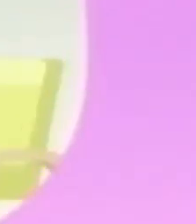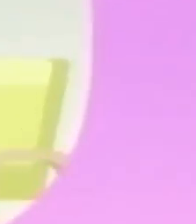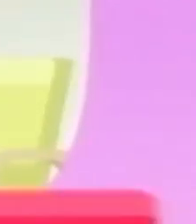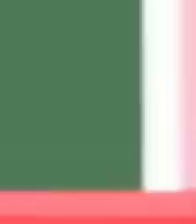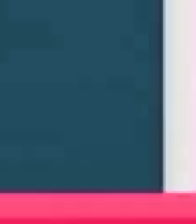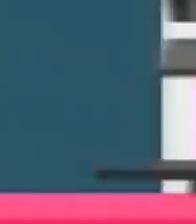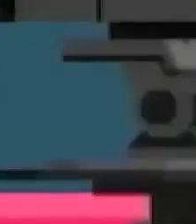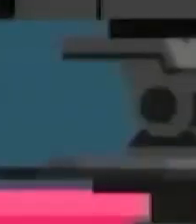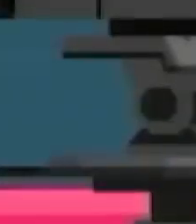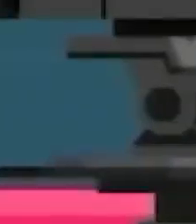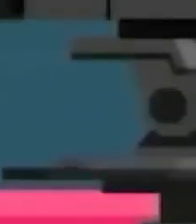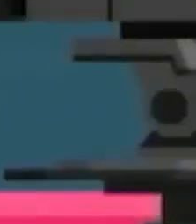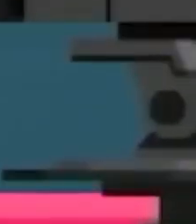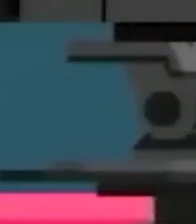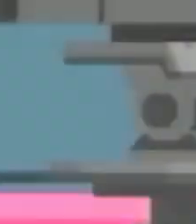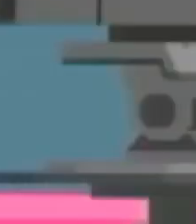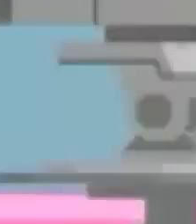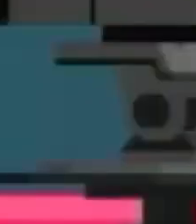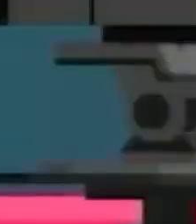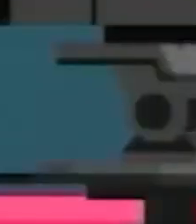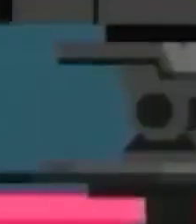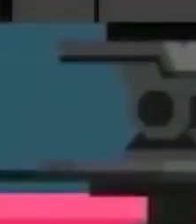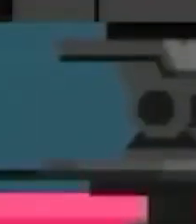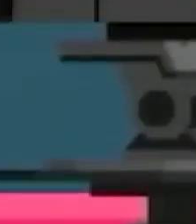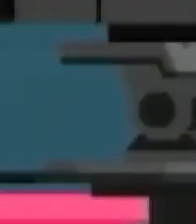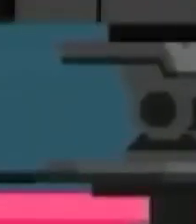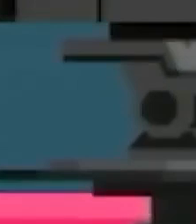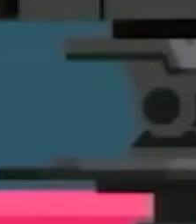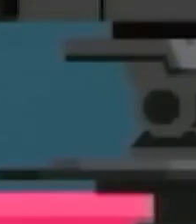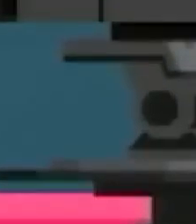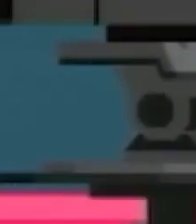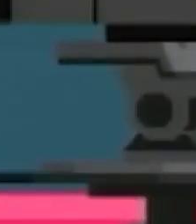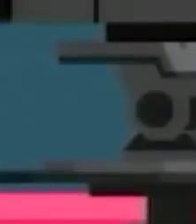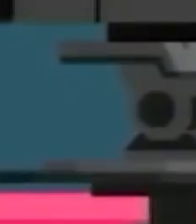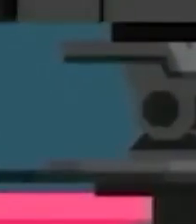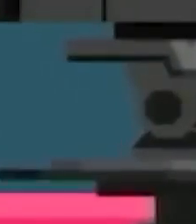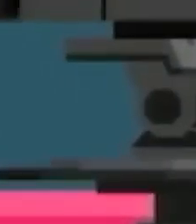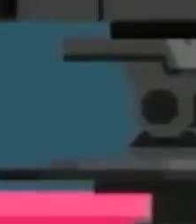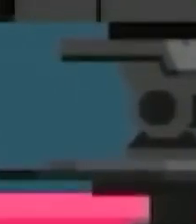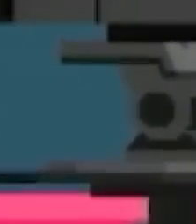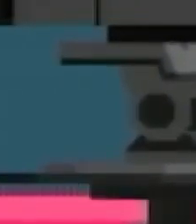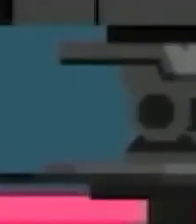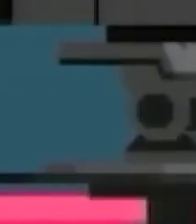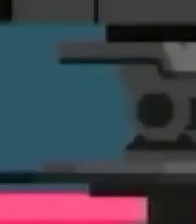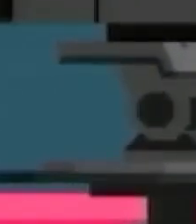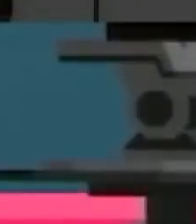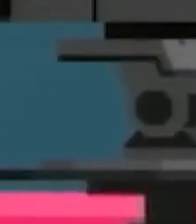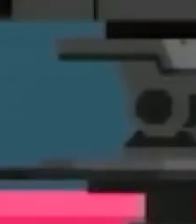هو علشان هي ومين هي ومين